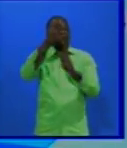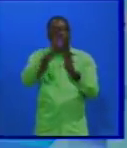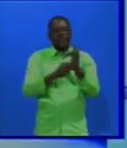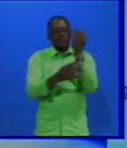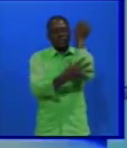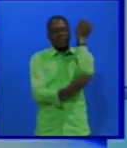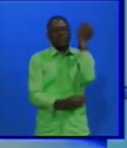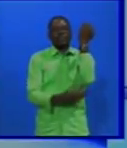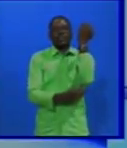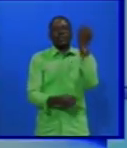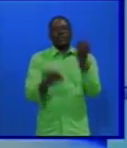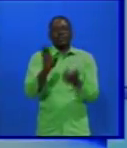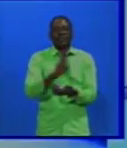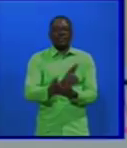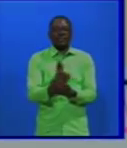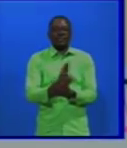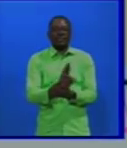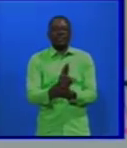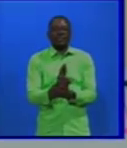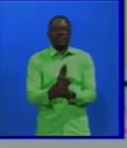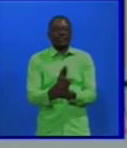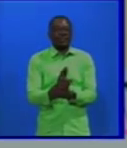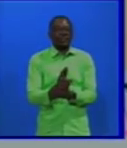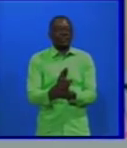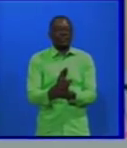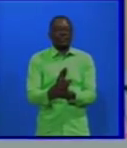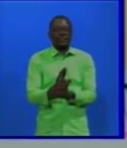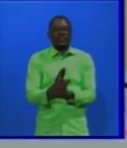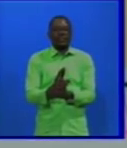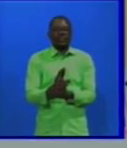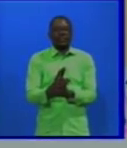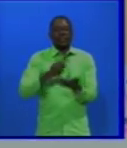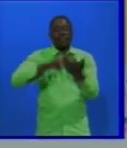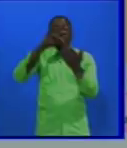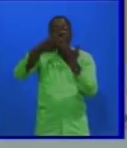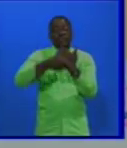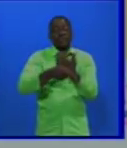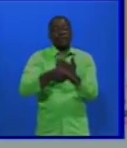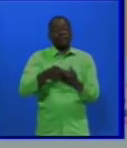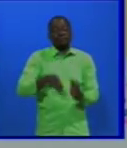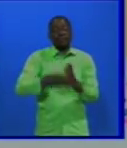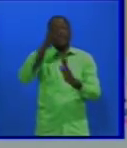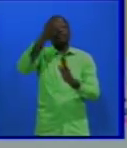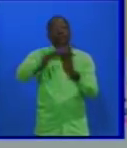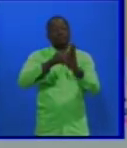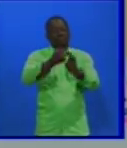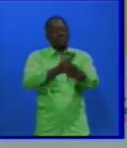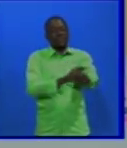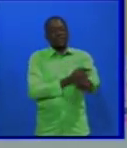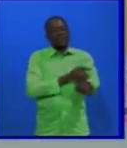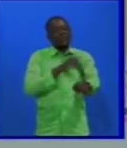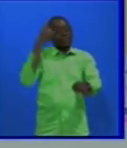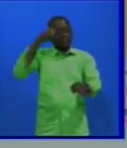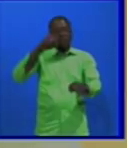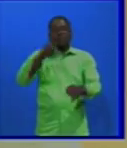Warga, Kadisa Nogo, reportage. Le programme de développement durable des exploitations